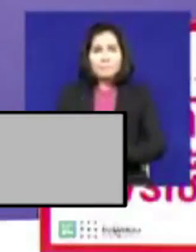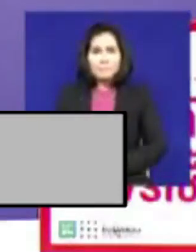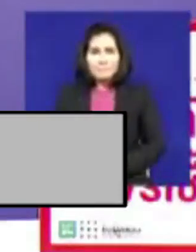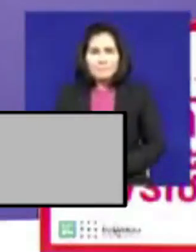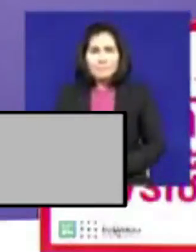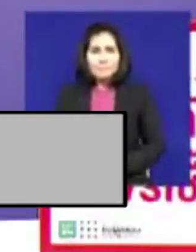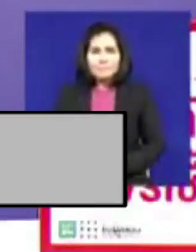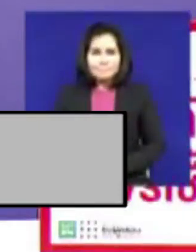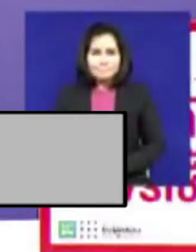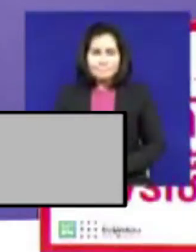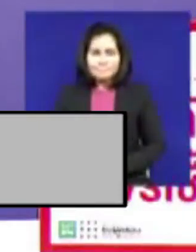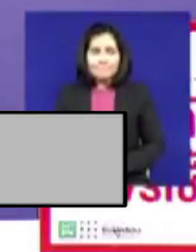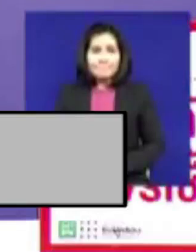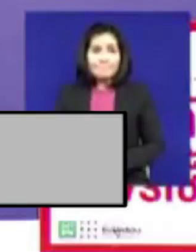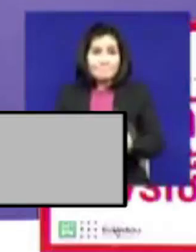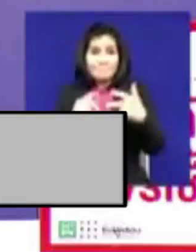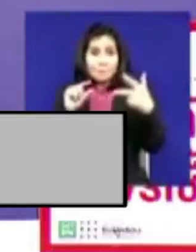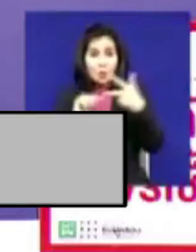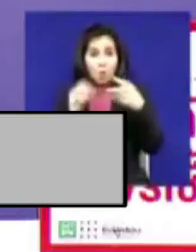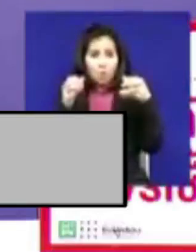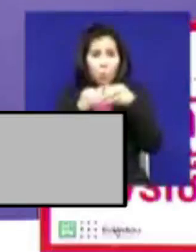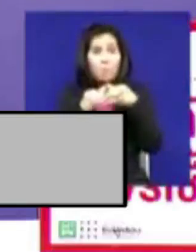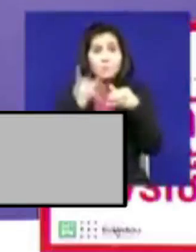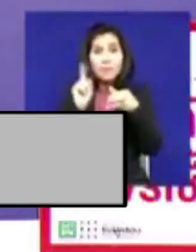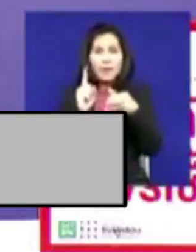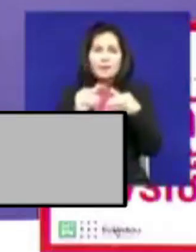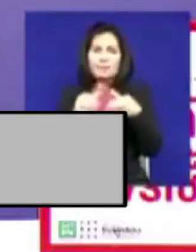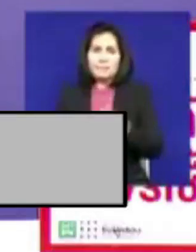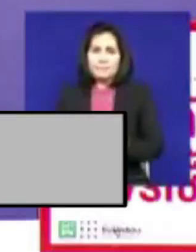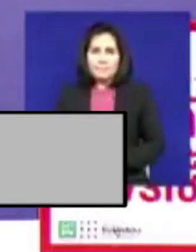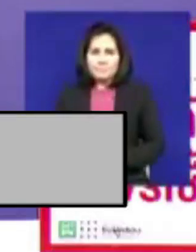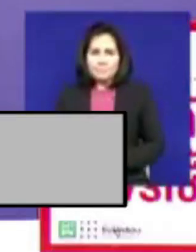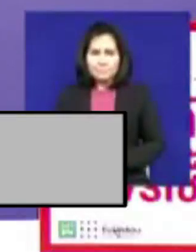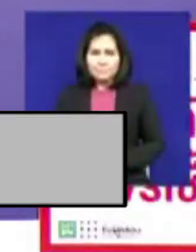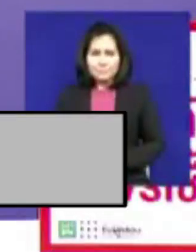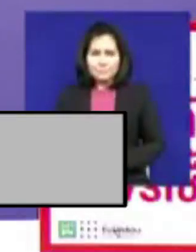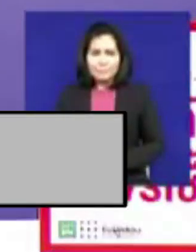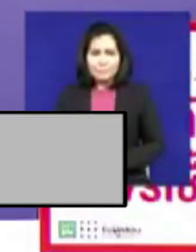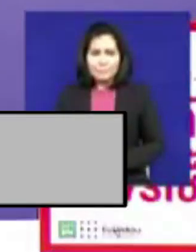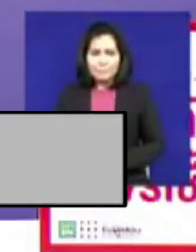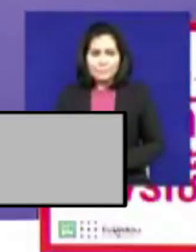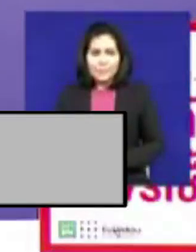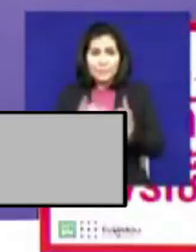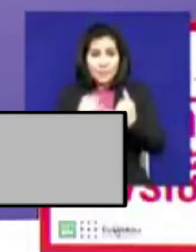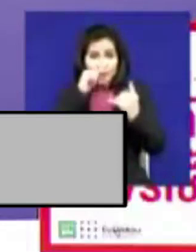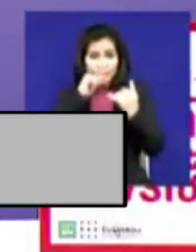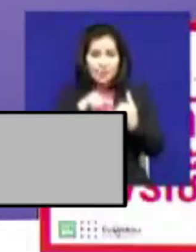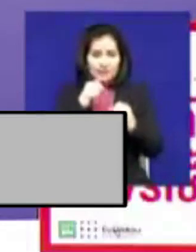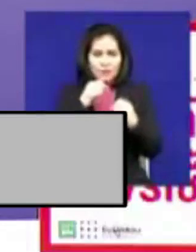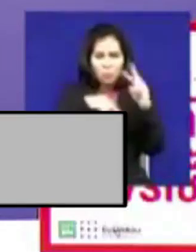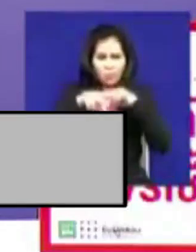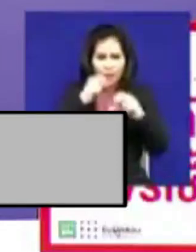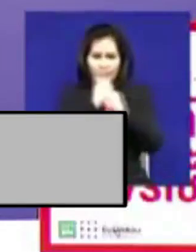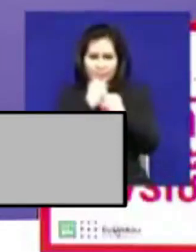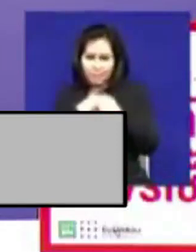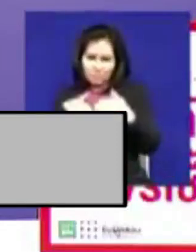อีกกลุ่มหนึ่งนะครับไม่ได้มีการเปลี่ยนแปลงนะครับก็คือเราดำเนินการมาได้ประมาณสักระยะหนึ่งแล้วนะ